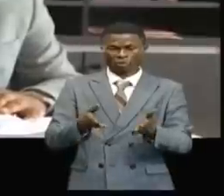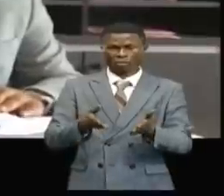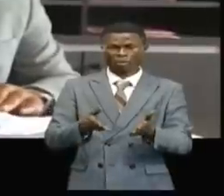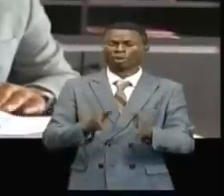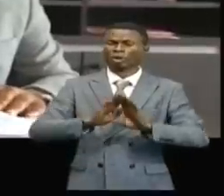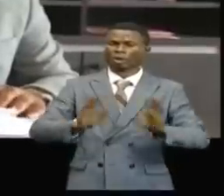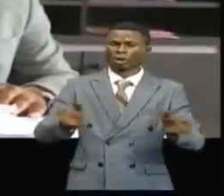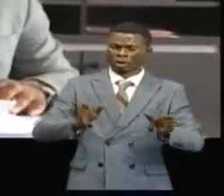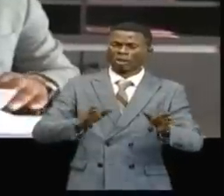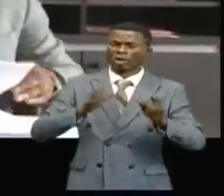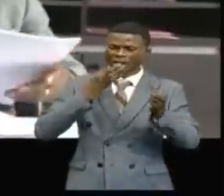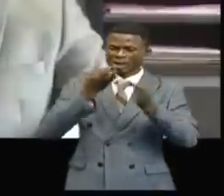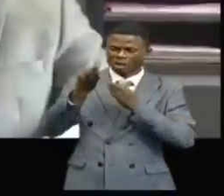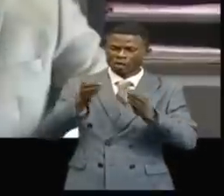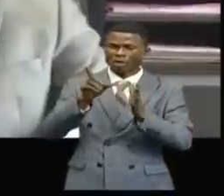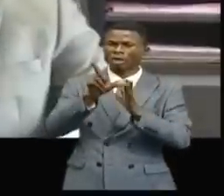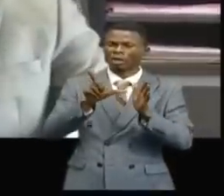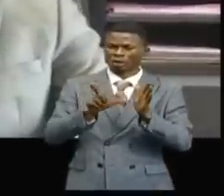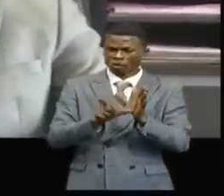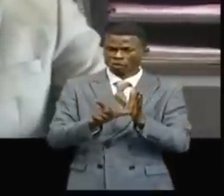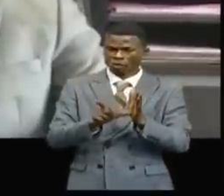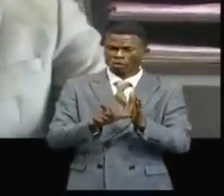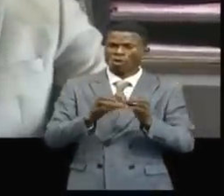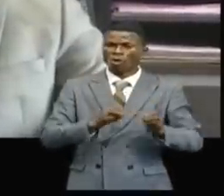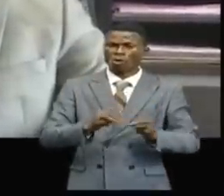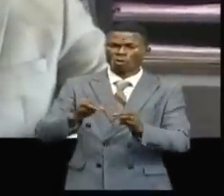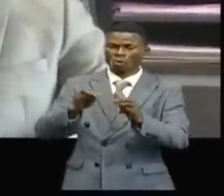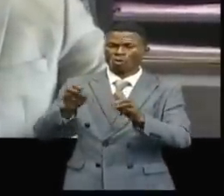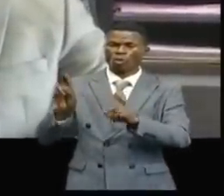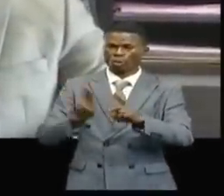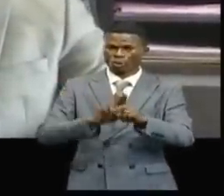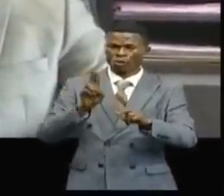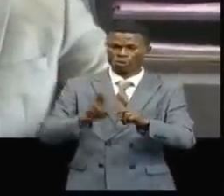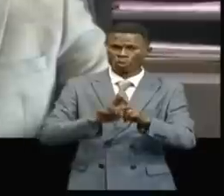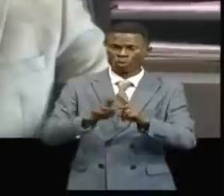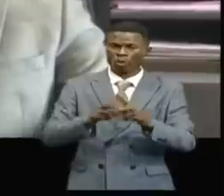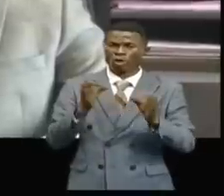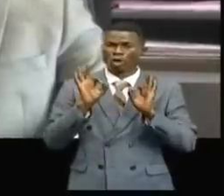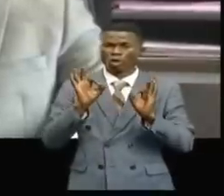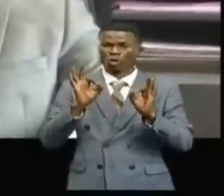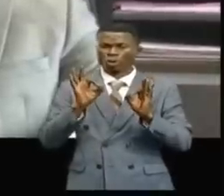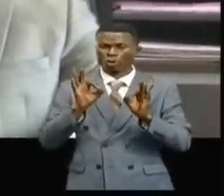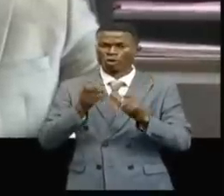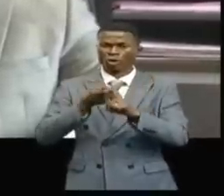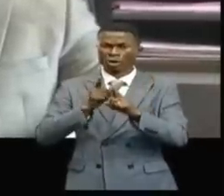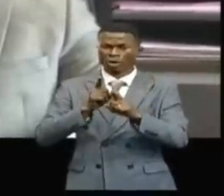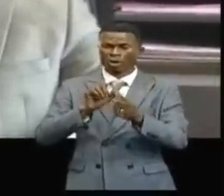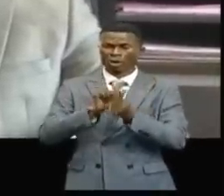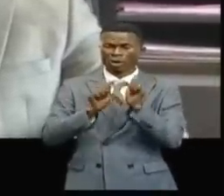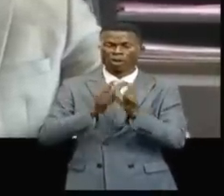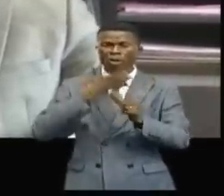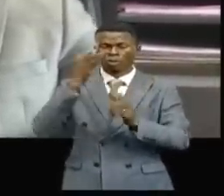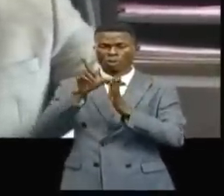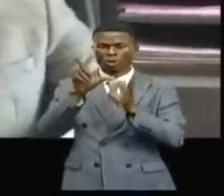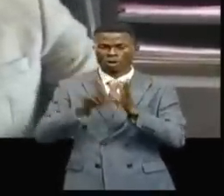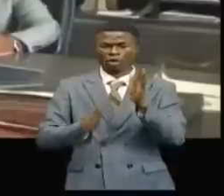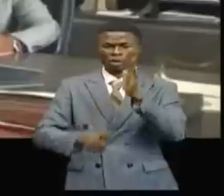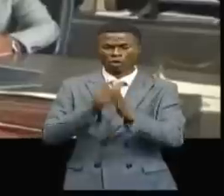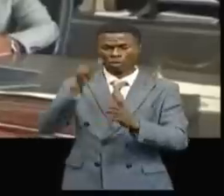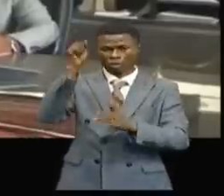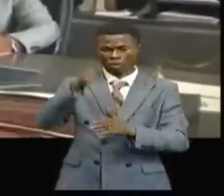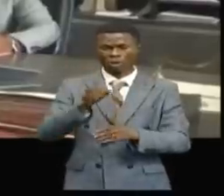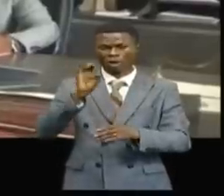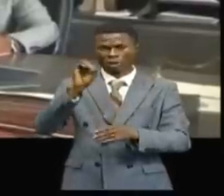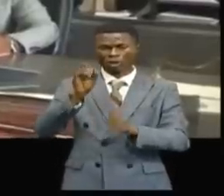mérite d'expliciter et de réglementer les modalités des mises en œuvre des innovations induites par les prescrits de la loi numéro